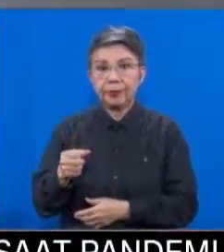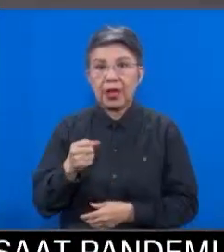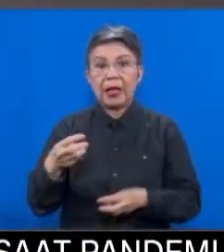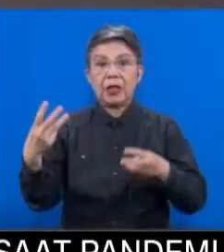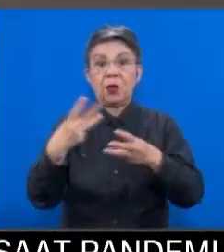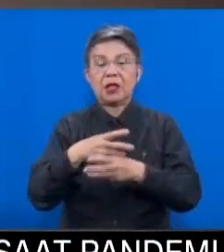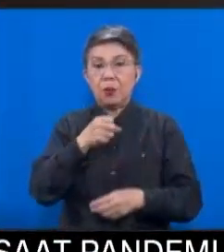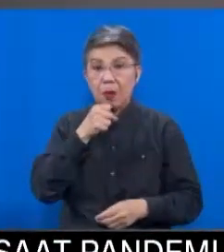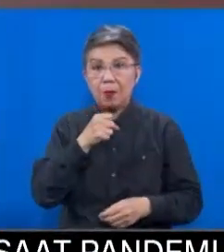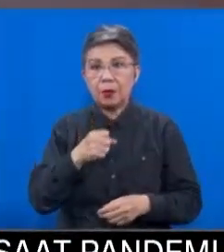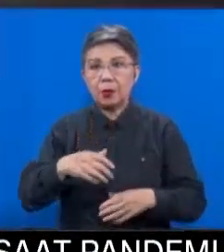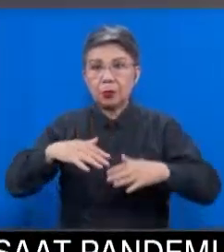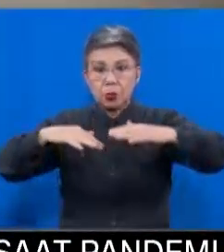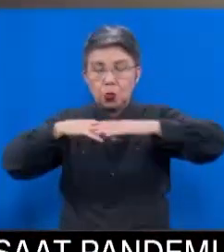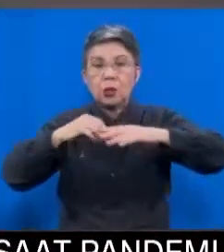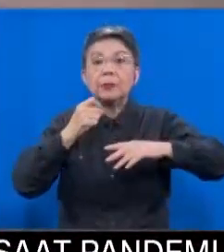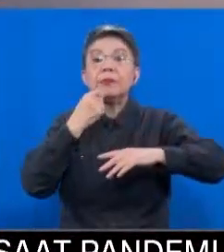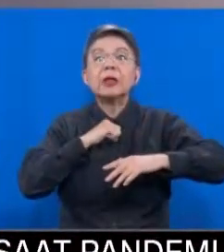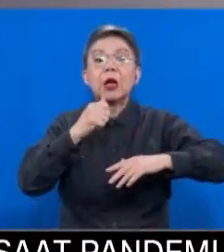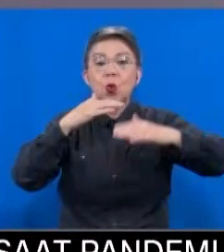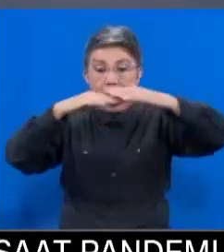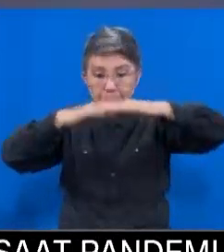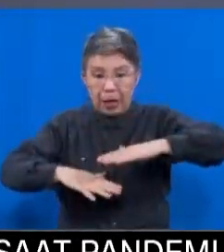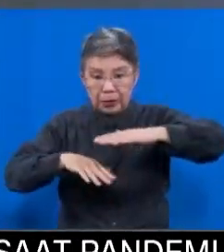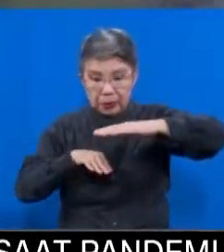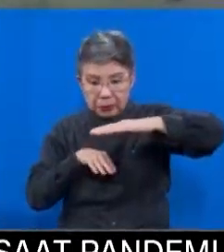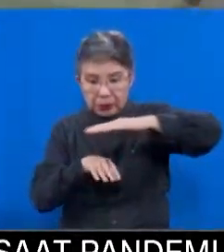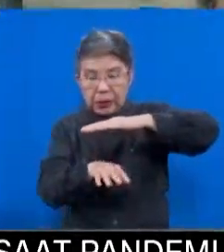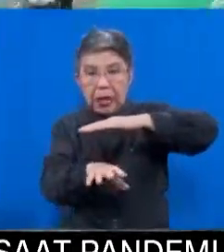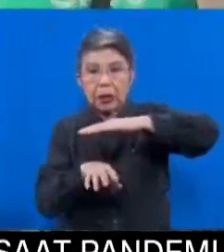Kalimalang Bekasi amblas viral di media sosial.